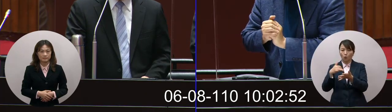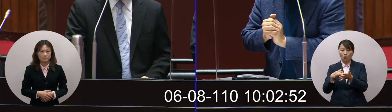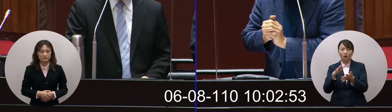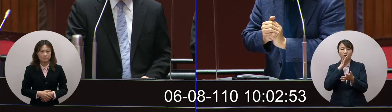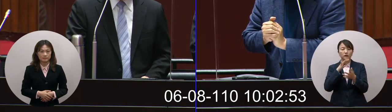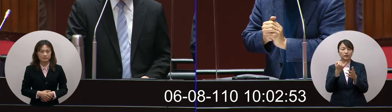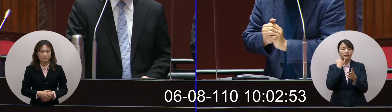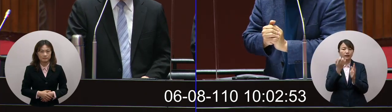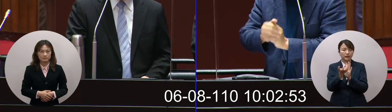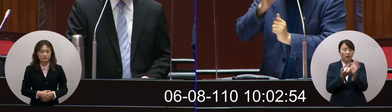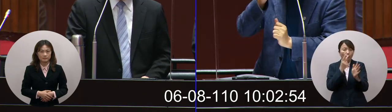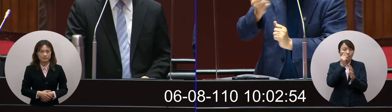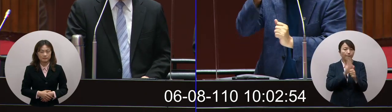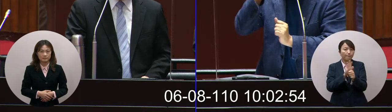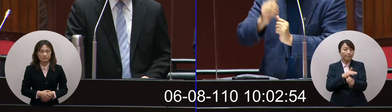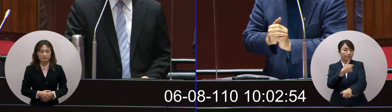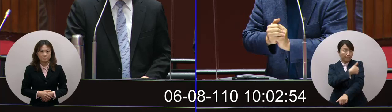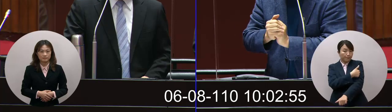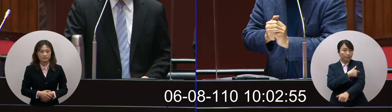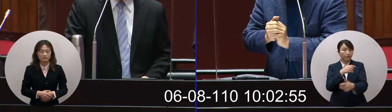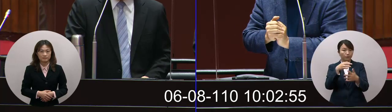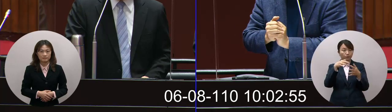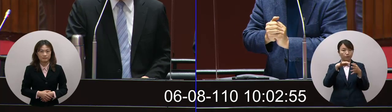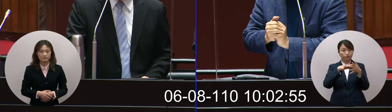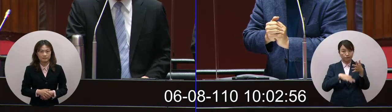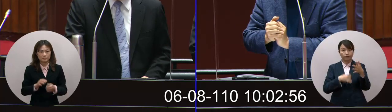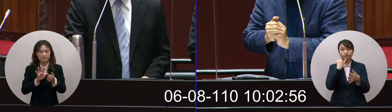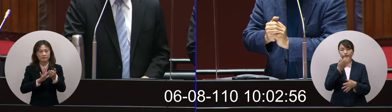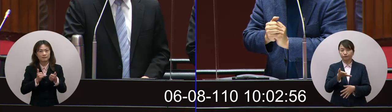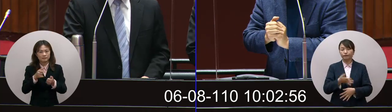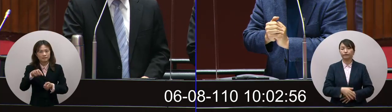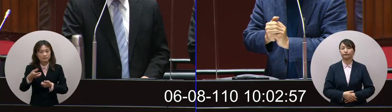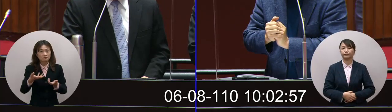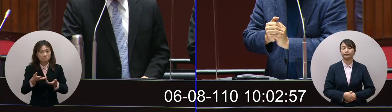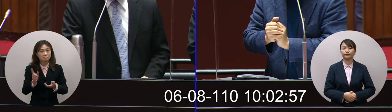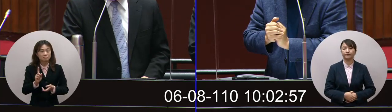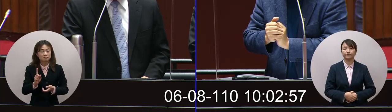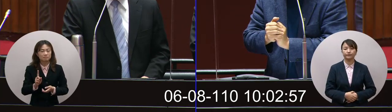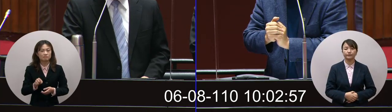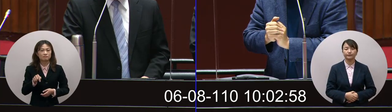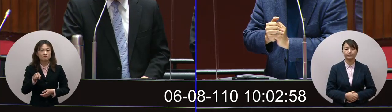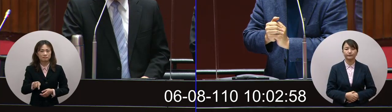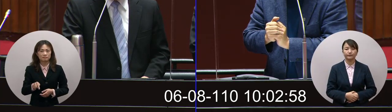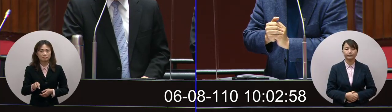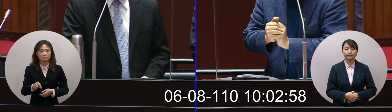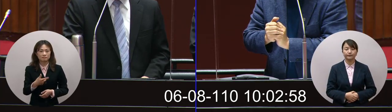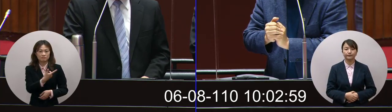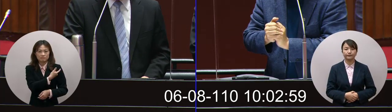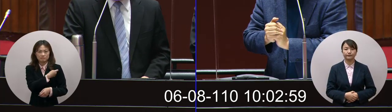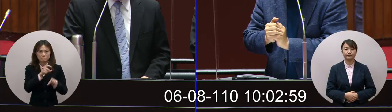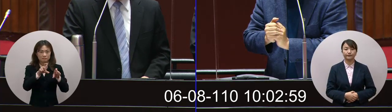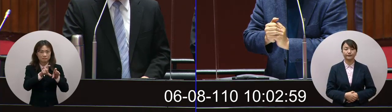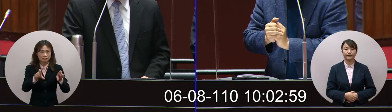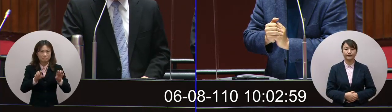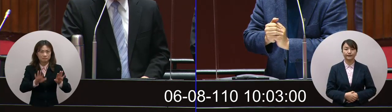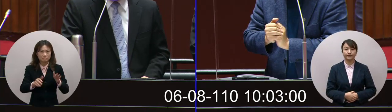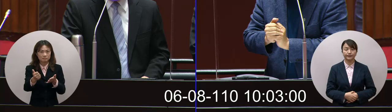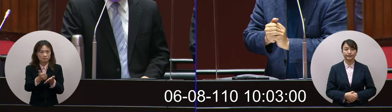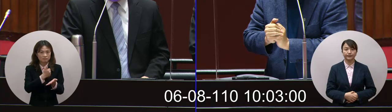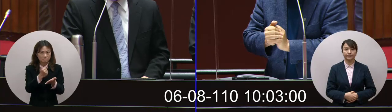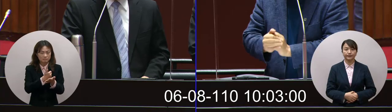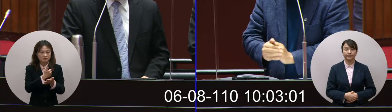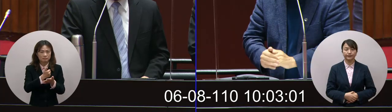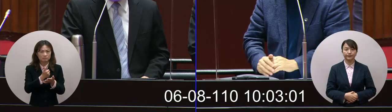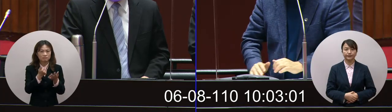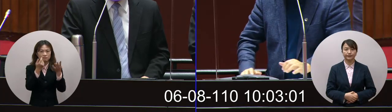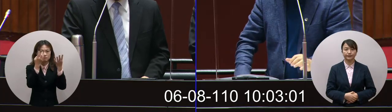接种这个疫苗的名单，有可能无？ 委员先呢，咱疫苗即阵入来，咱拢照数